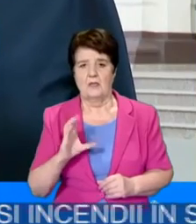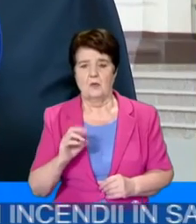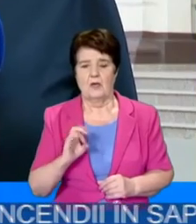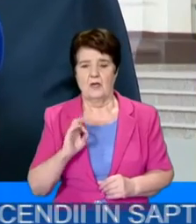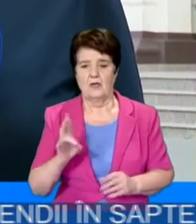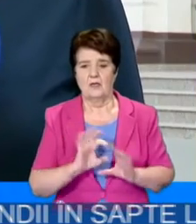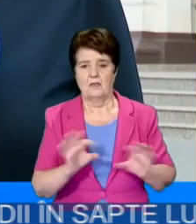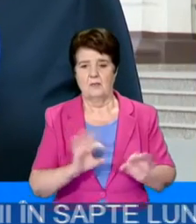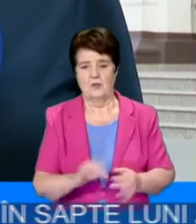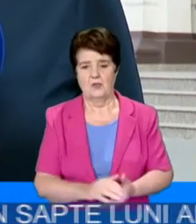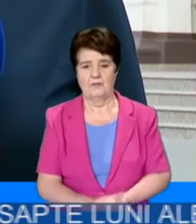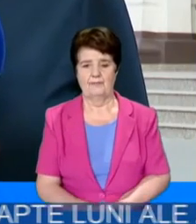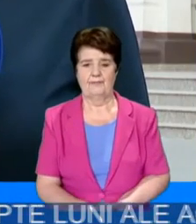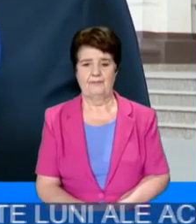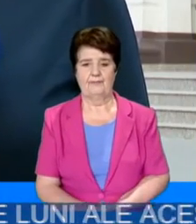ascultă.